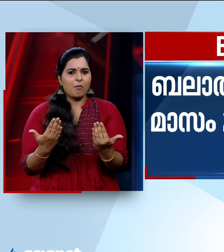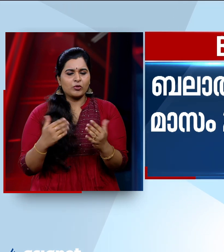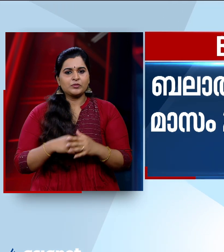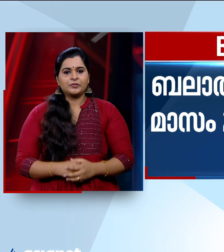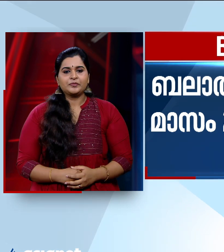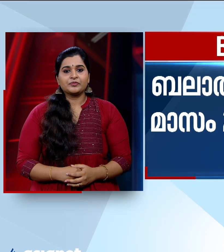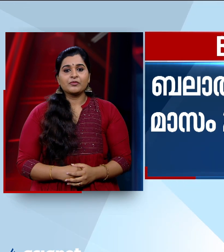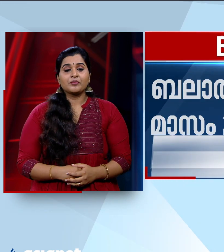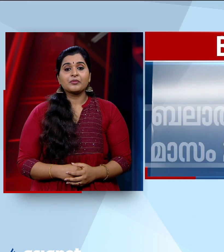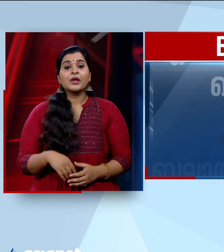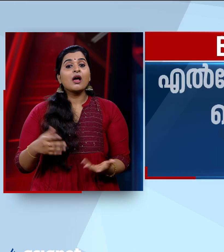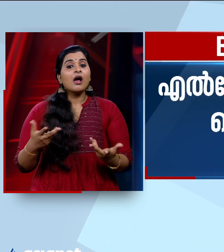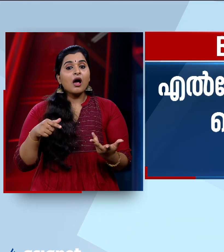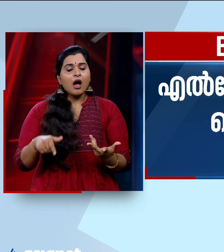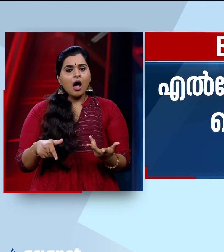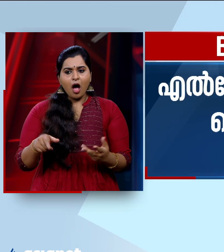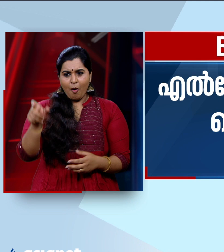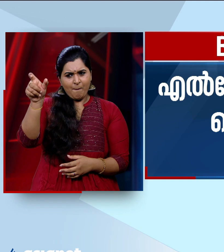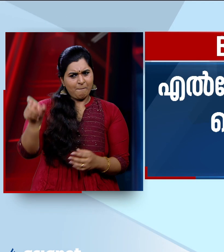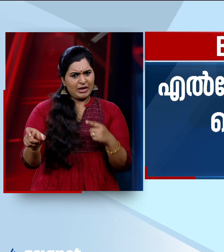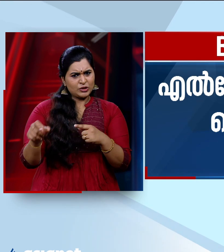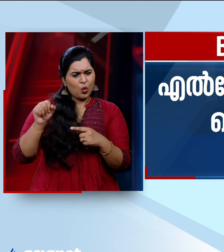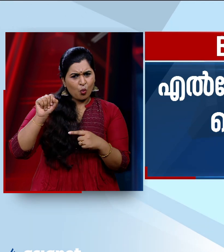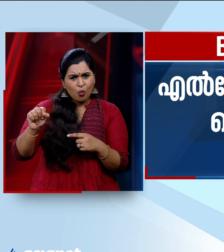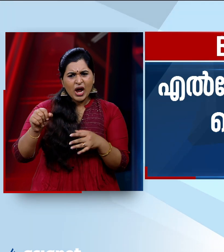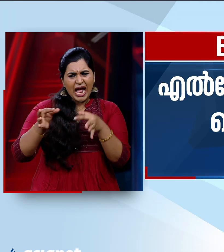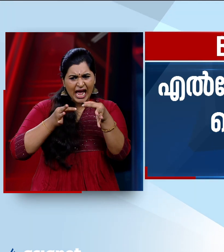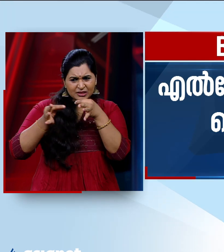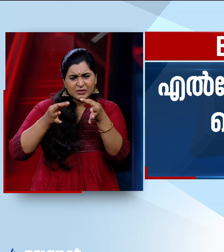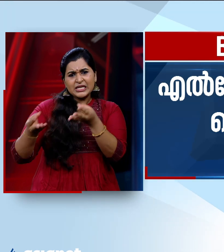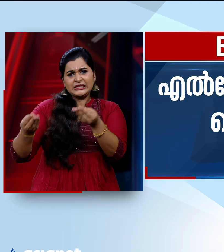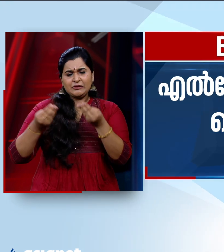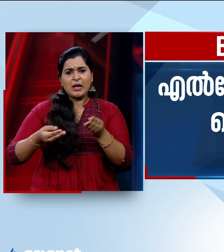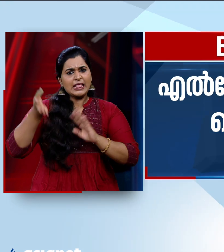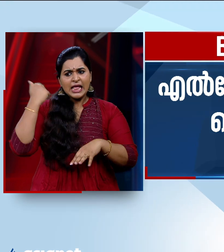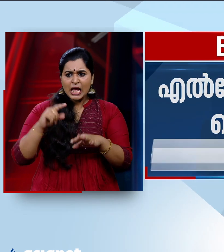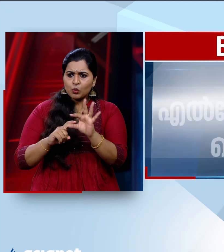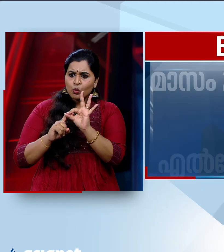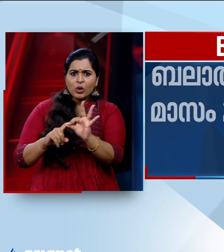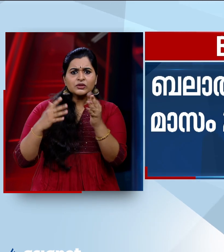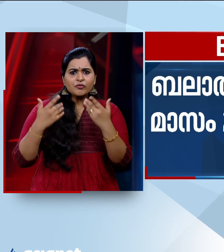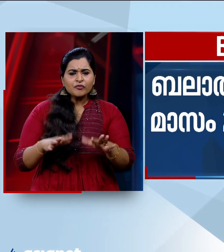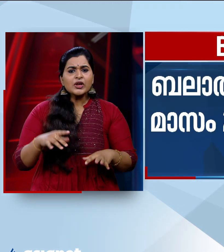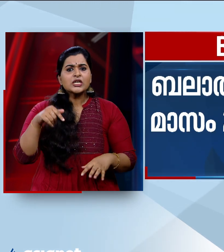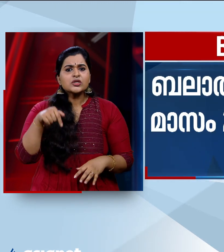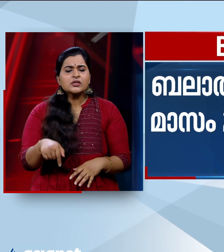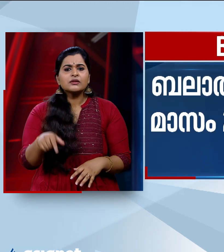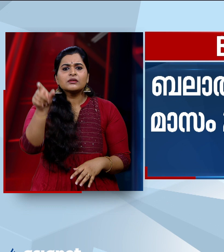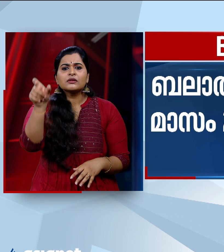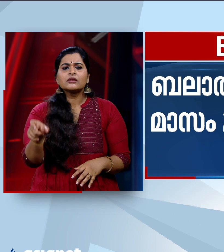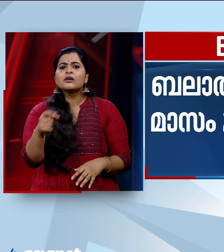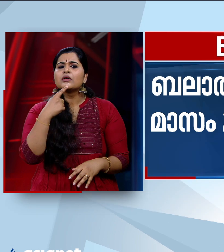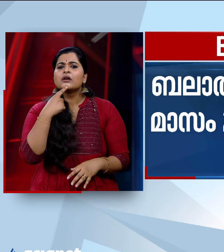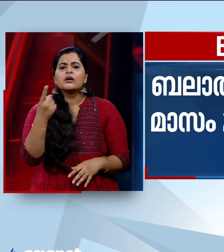ആ അംഗത്തിന്റെ ഭാഗം കേൾക്കണം. നേരത്തെ വിശദീകരണം ആവശ്യപ്പെട്ടെങ്കിലും ഇതുവരെ നൽകിയിരുന്നില്ല. ഇന്നിപ്പോൾ സ്ഥിതി കൂടുതൽ ഗുരുതരമായ സാഹചര്യത്തിലാണ്. ഒരു കട്ട് ഓഫ്